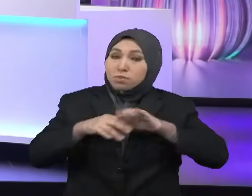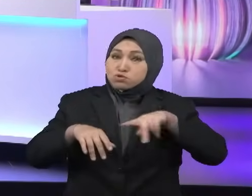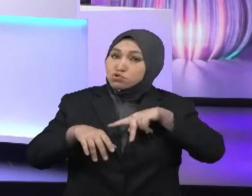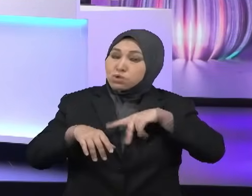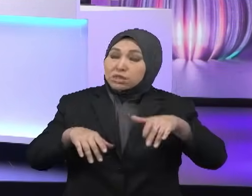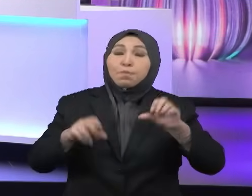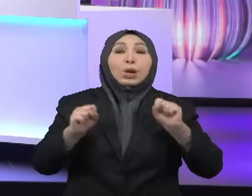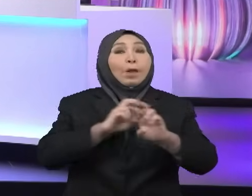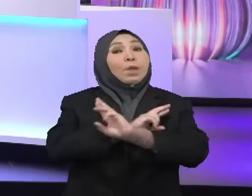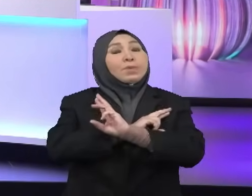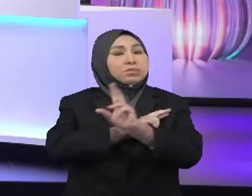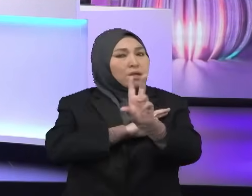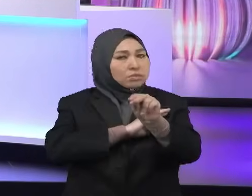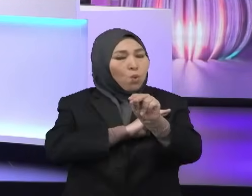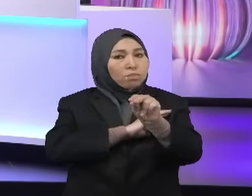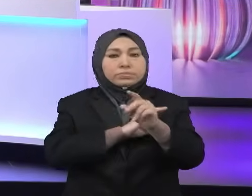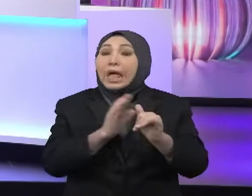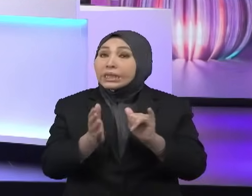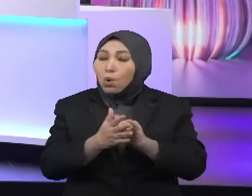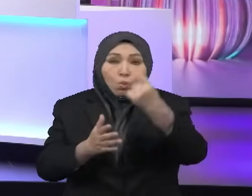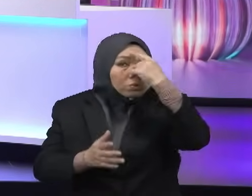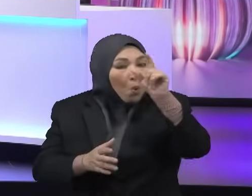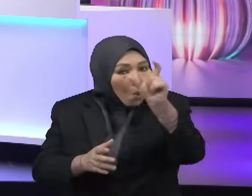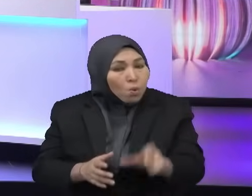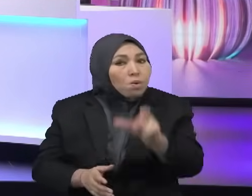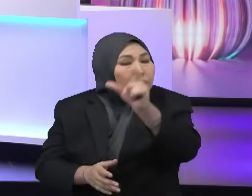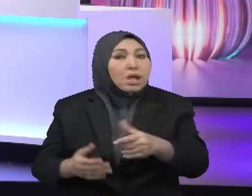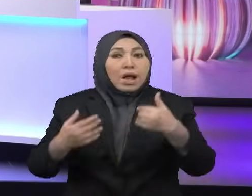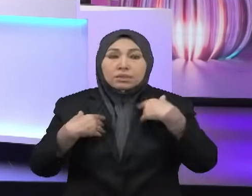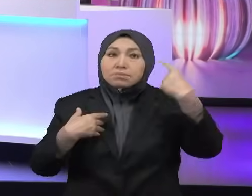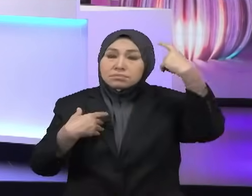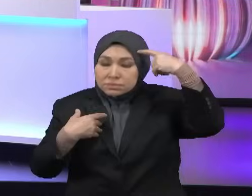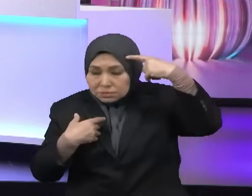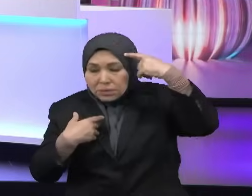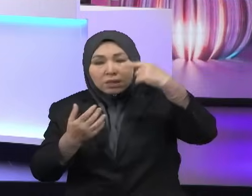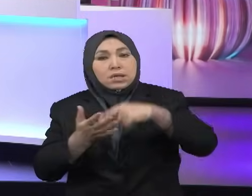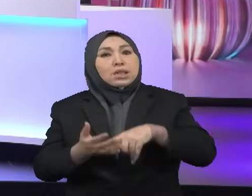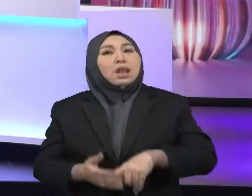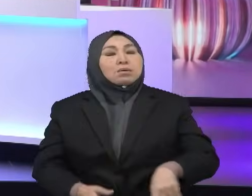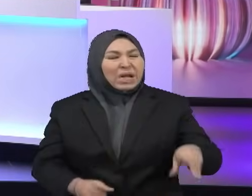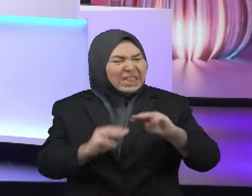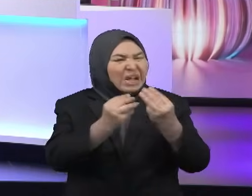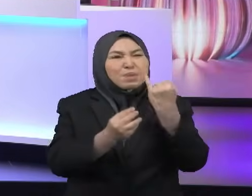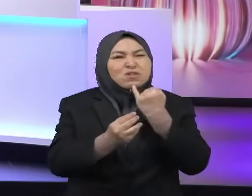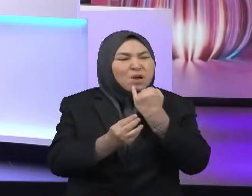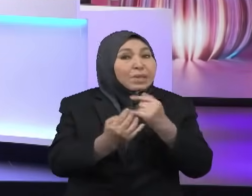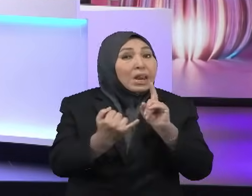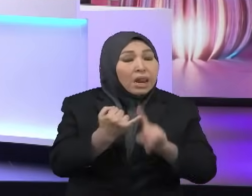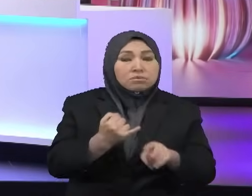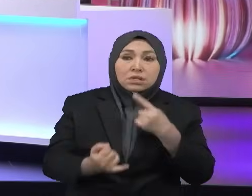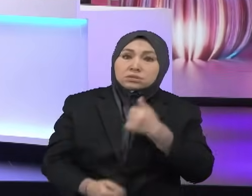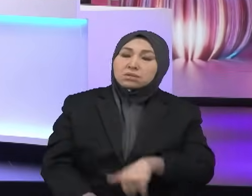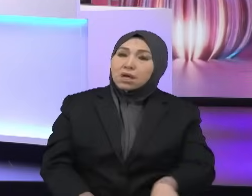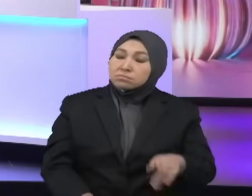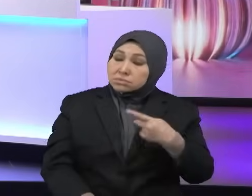boleh goyang kaki. Sebenarnya bagi orang yang mempunyai mindset ini, inilah mindset Bani Israel yang akhirnya dia kata apa?